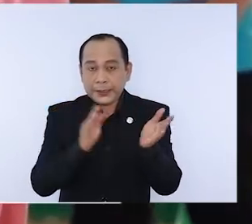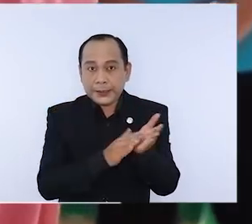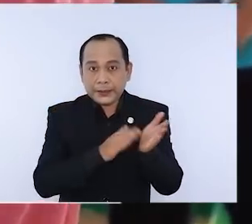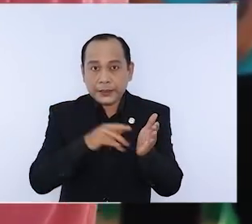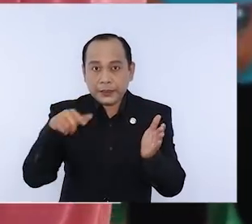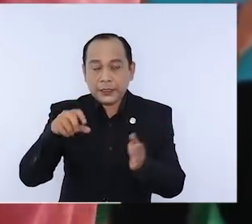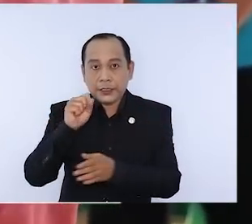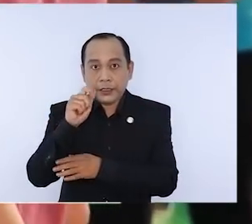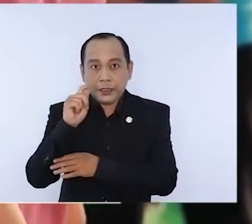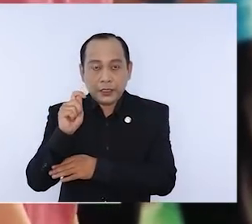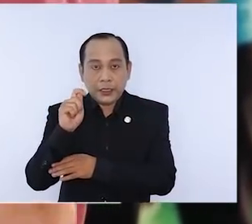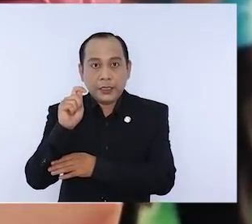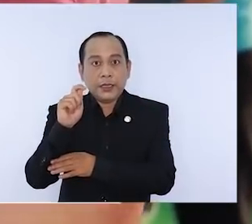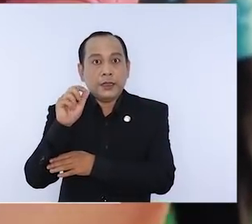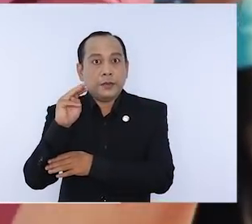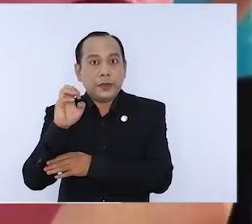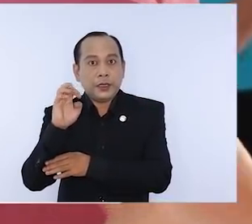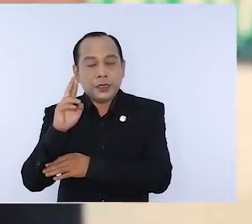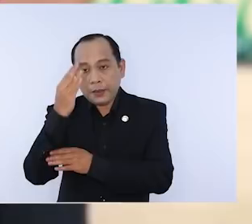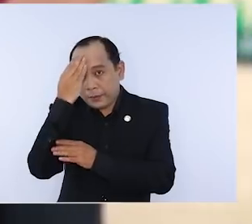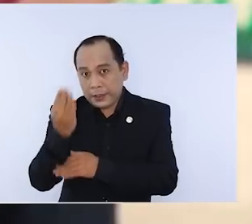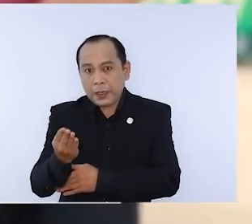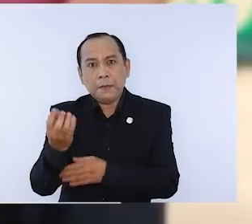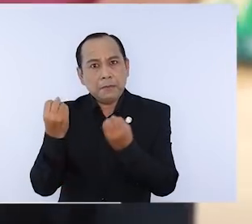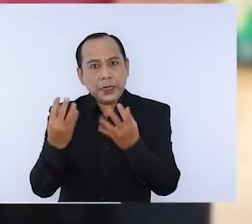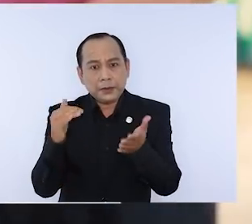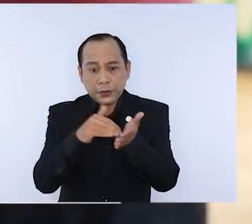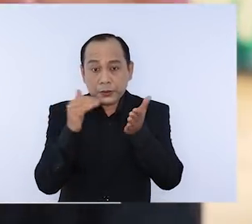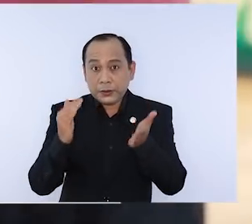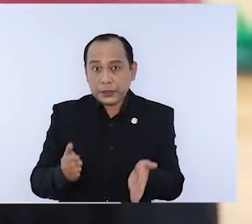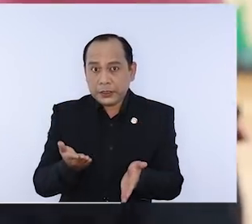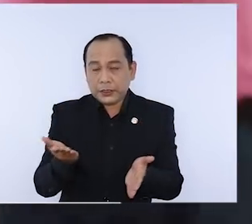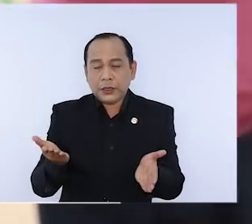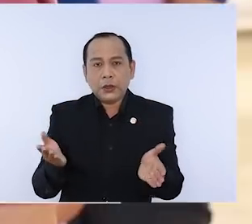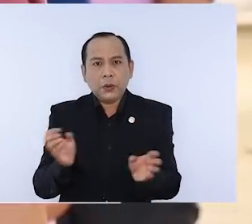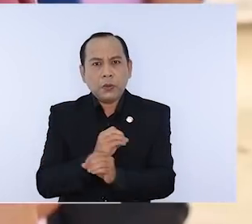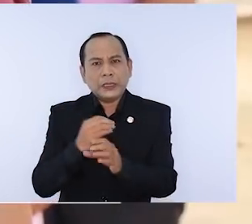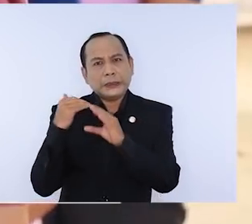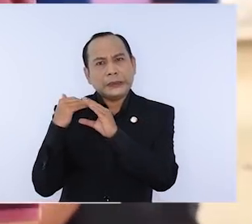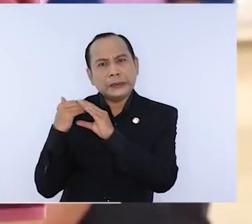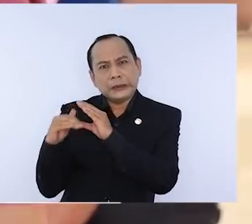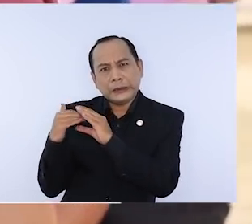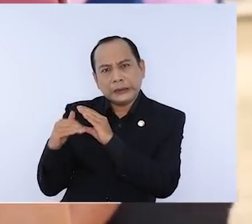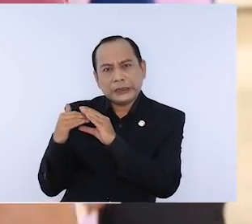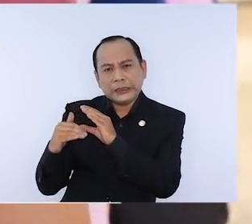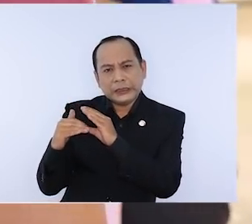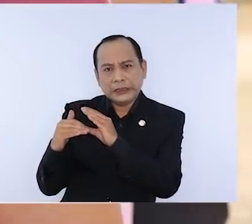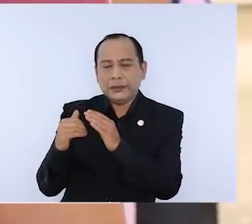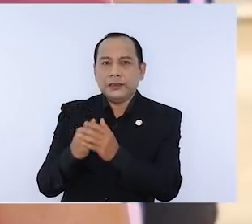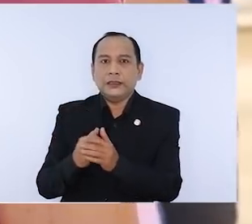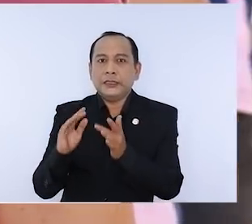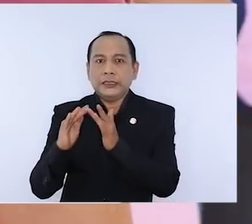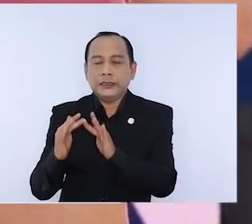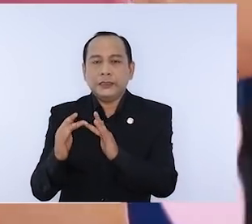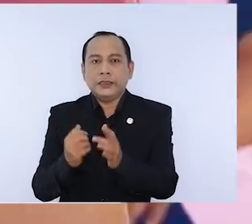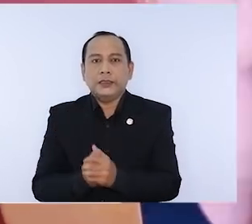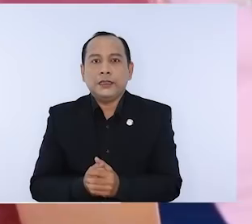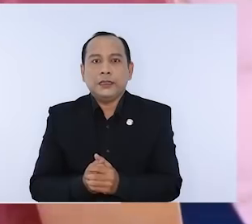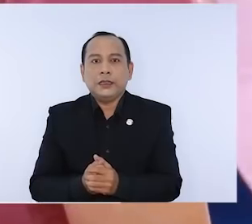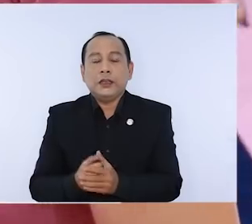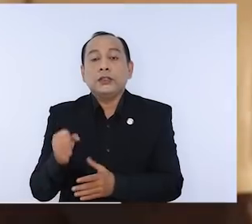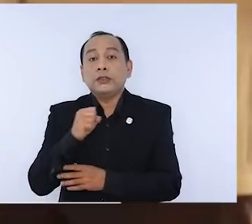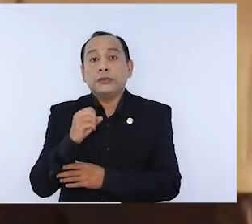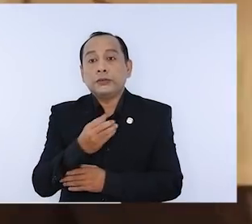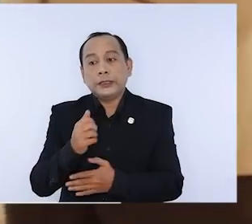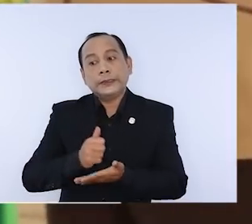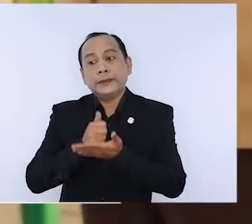Maria, Bulacan at maraming bilang ng mag-aaral dito ang walang access sa internet. Upang